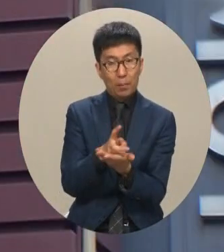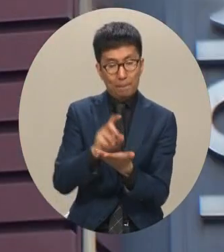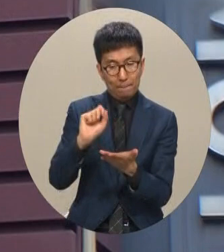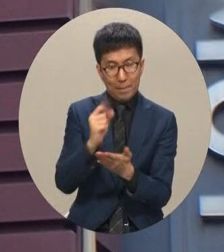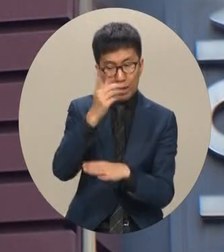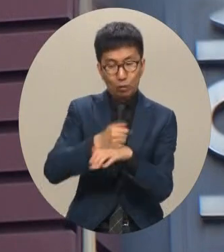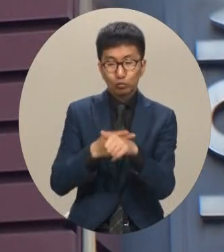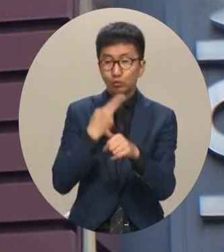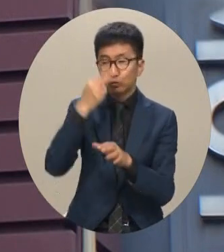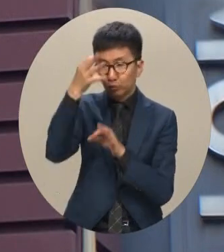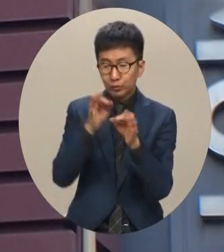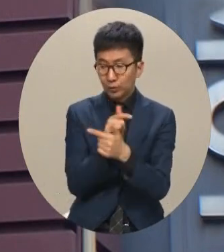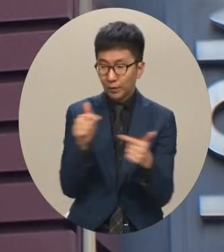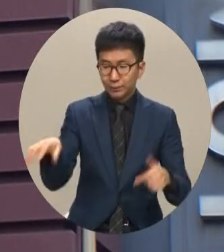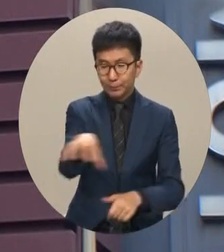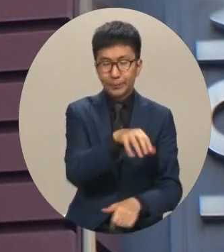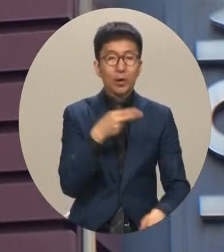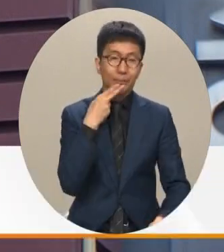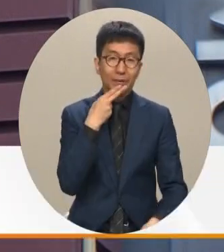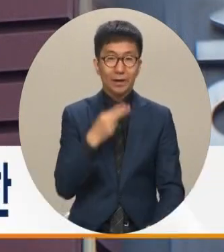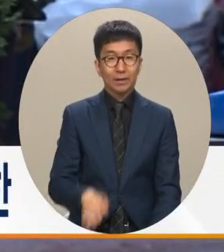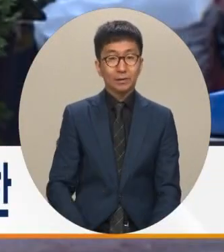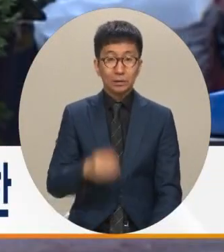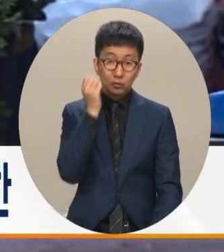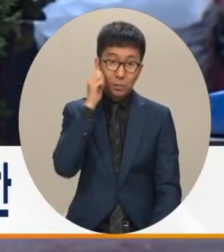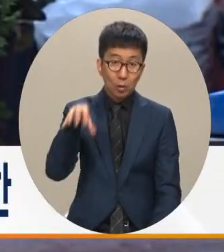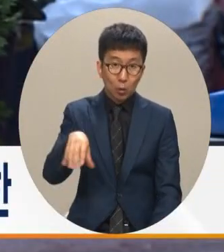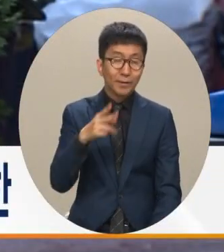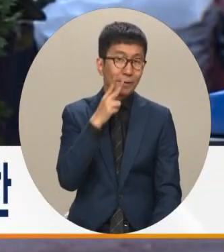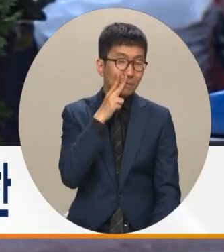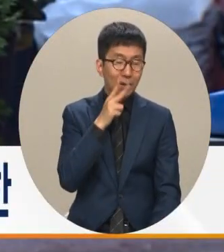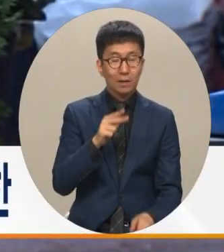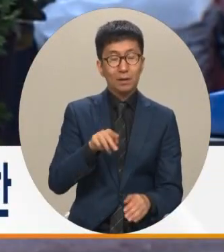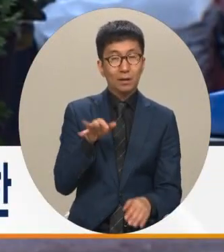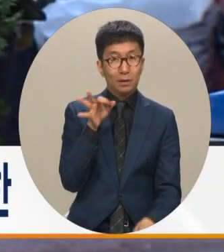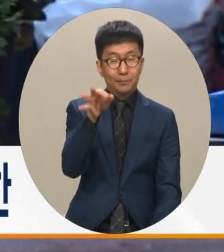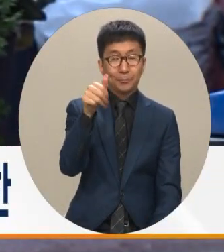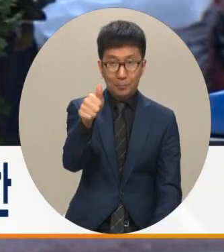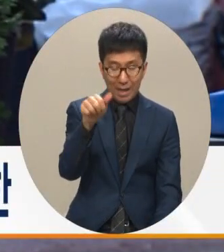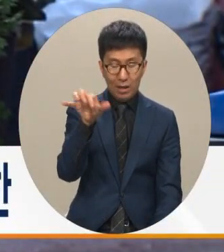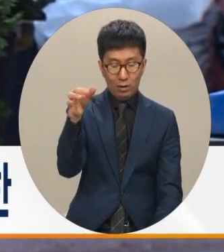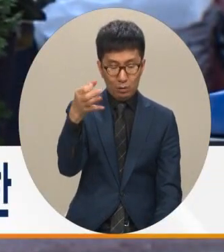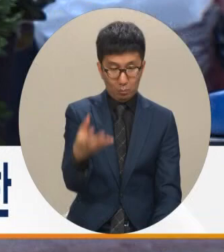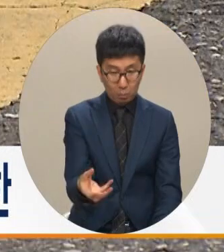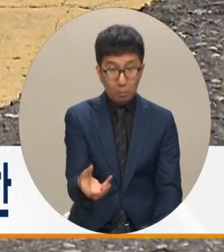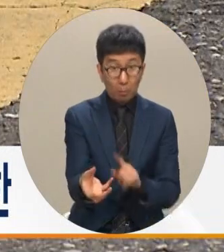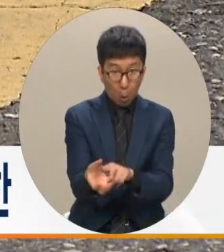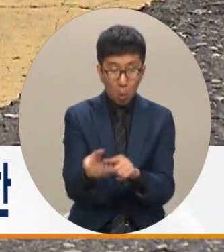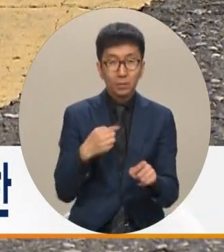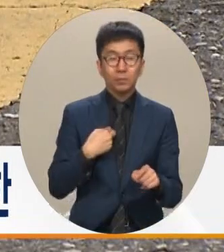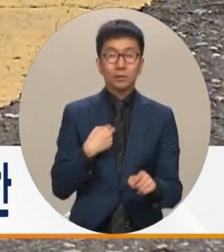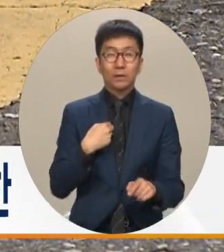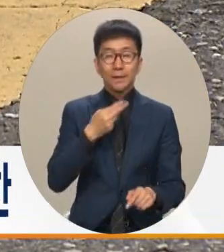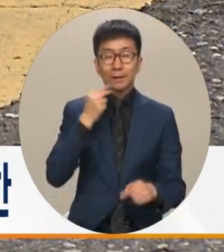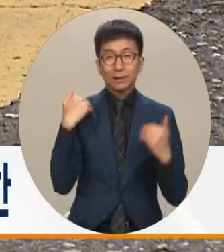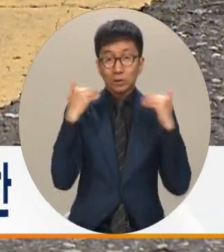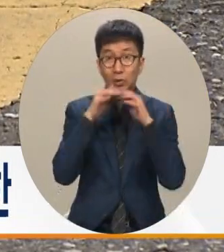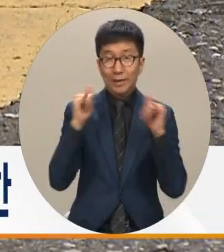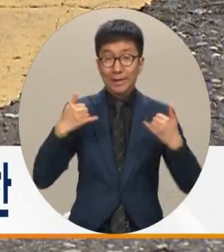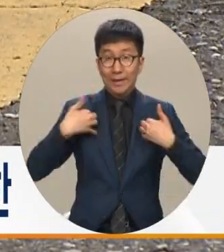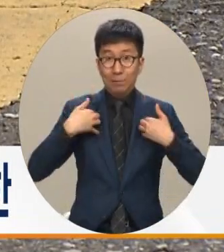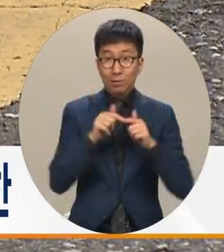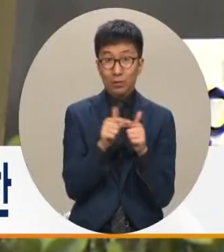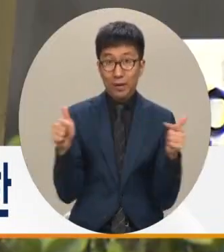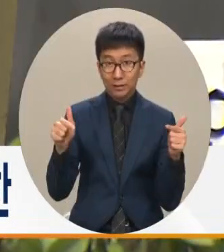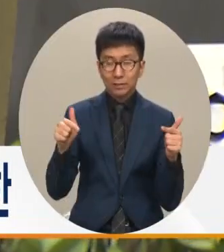받고 있습니다 숙박시설은 물론 담배 자동 판매기 성인 게임장 오염 물질을 배출하는 공장 등은